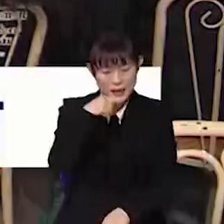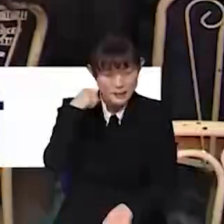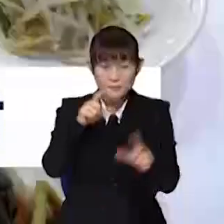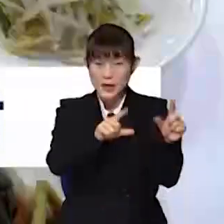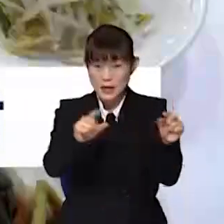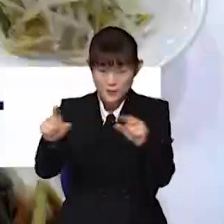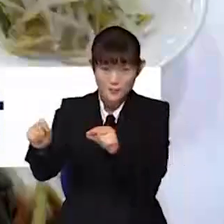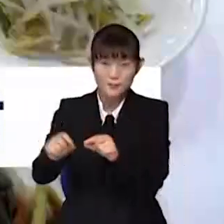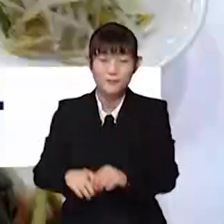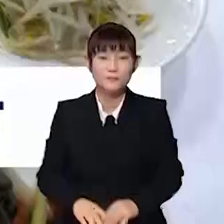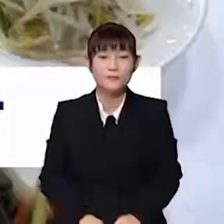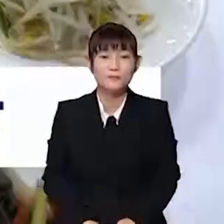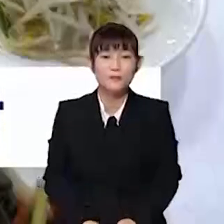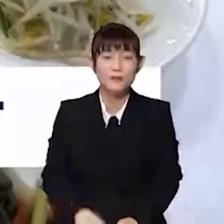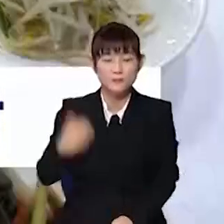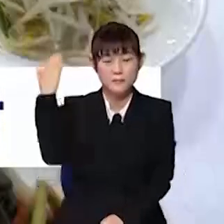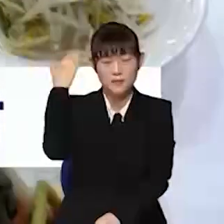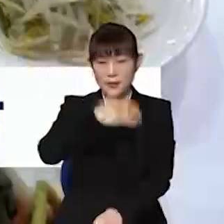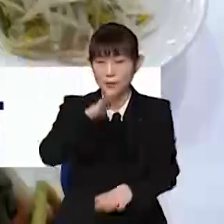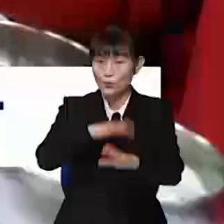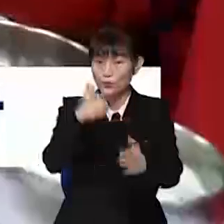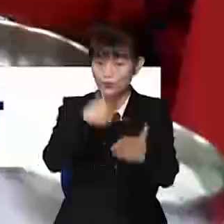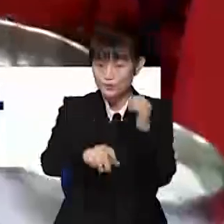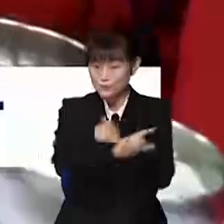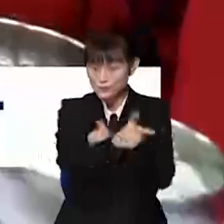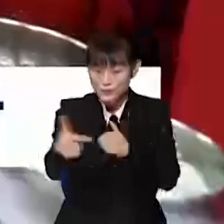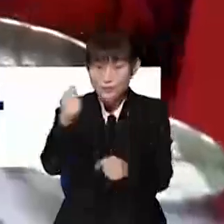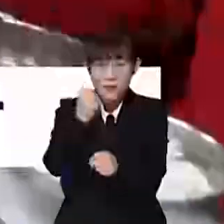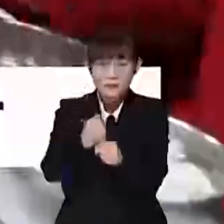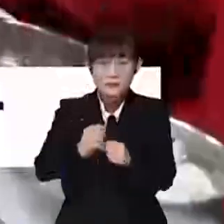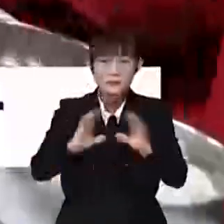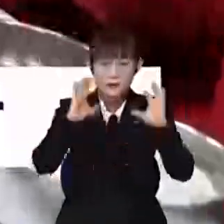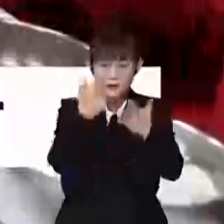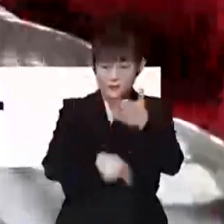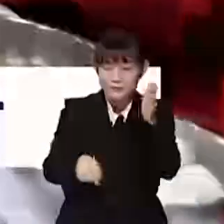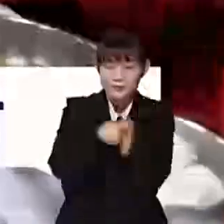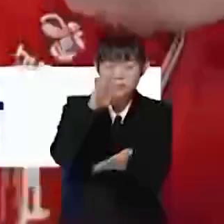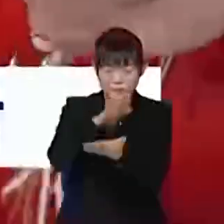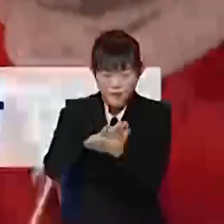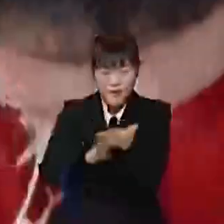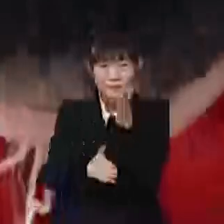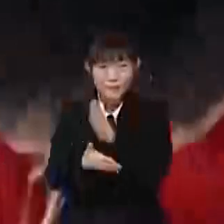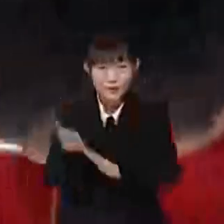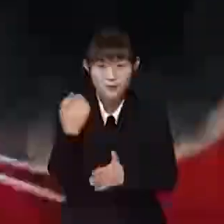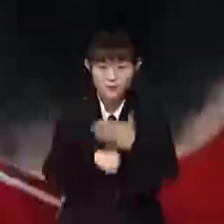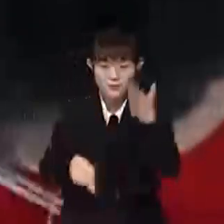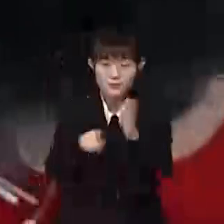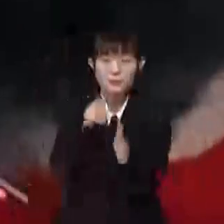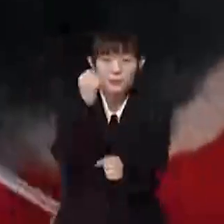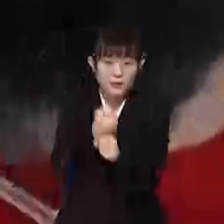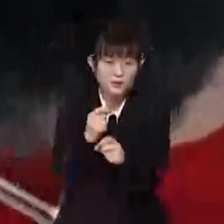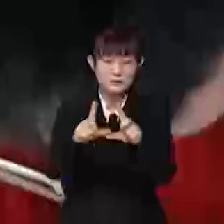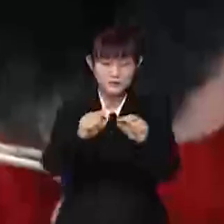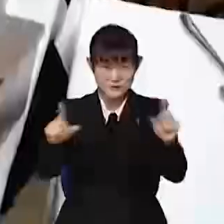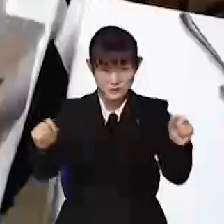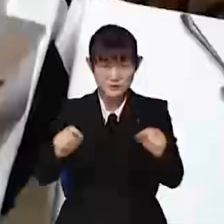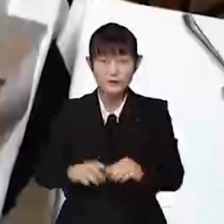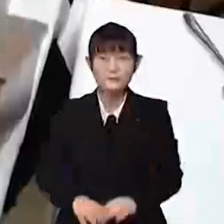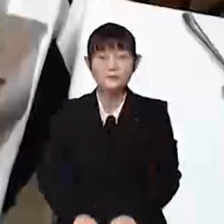있습니다. 청정 농수산물을 재료로 아이들을 위한 정성을 얹어 맛깔스런 한 끼를